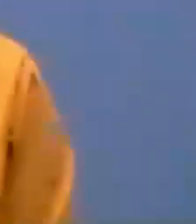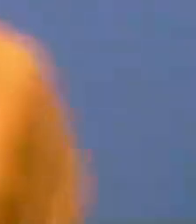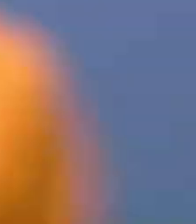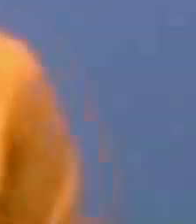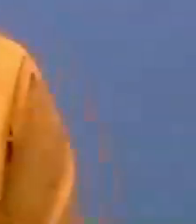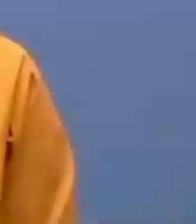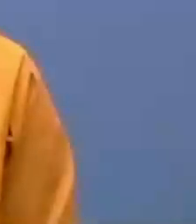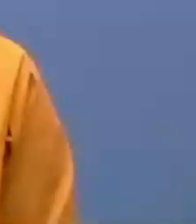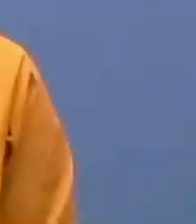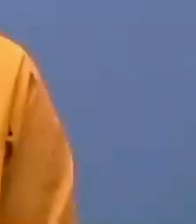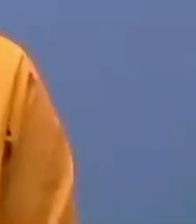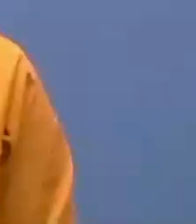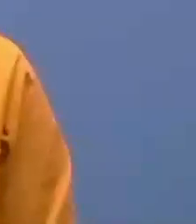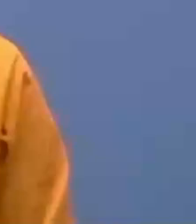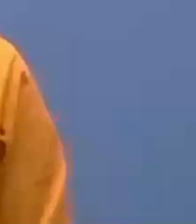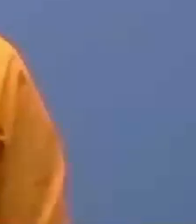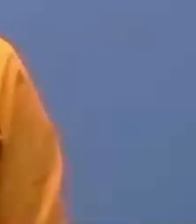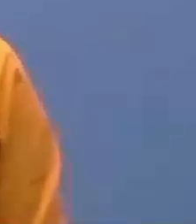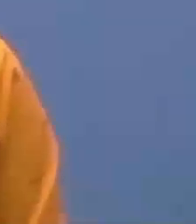也都是这个